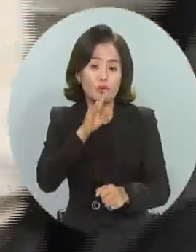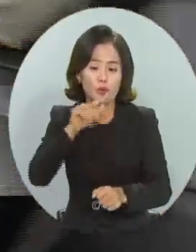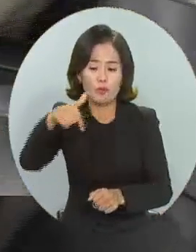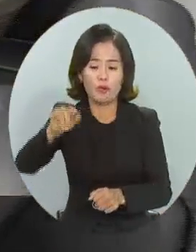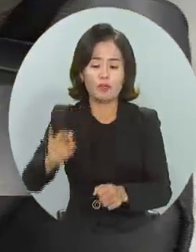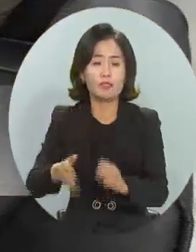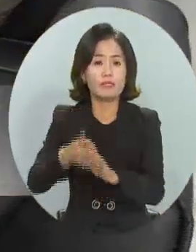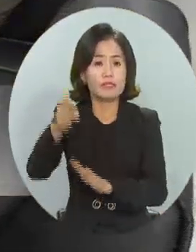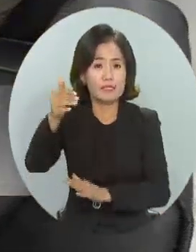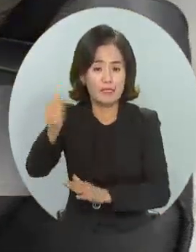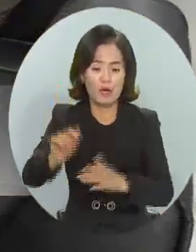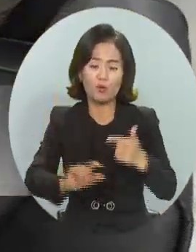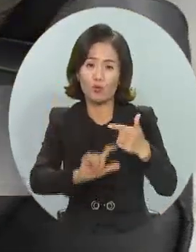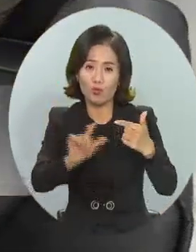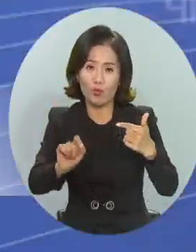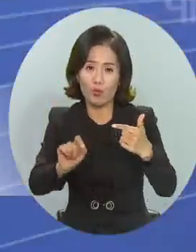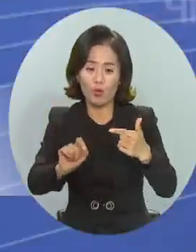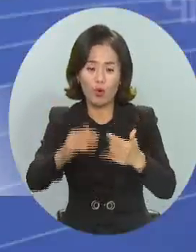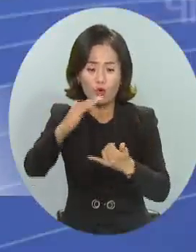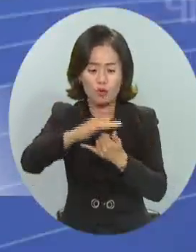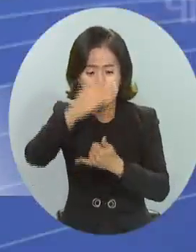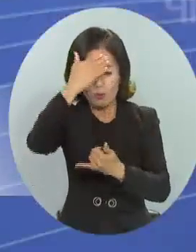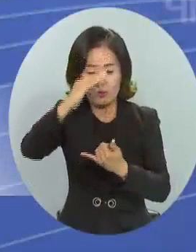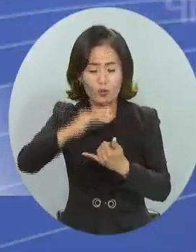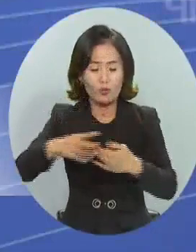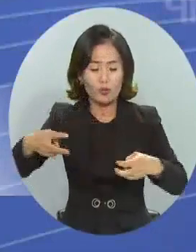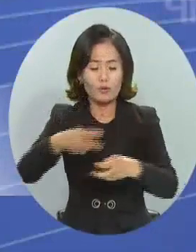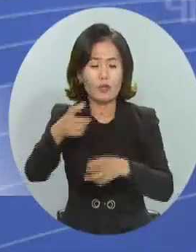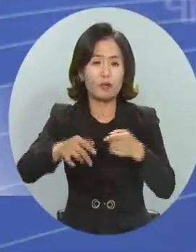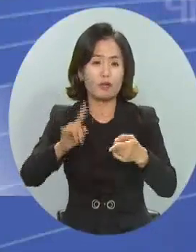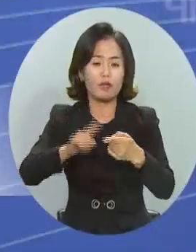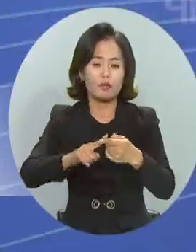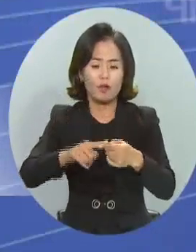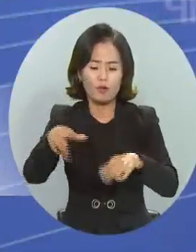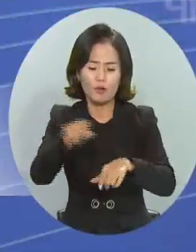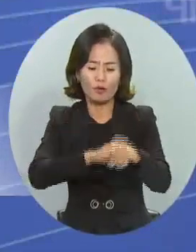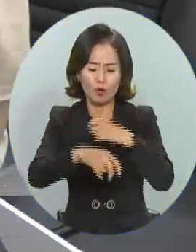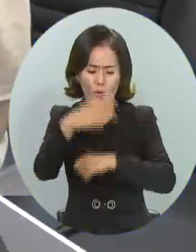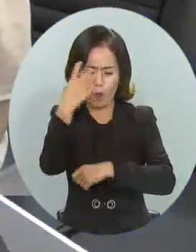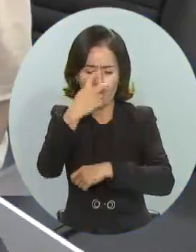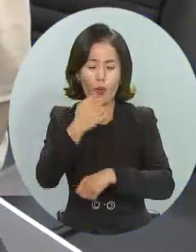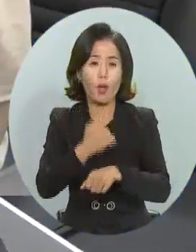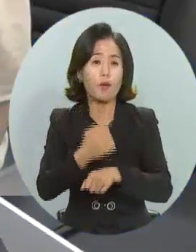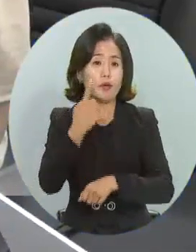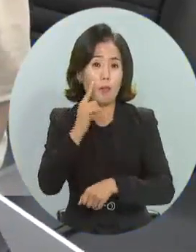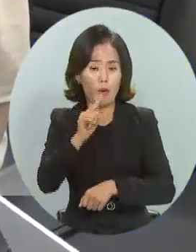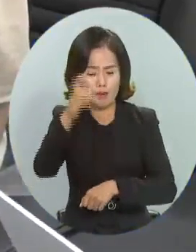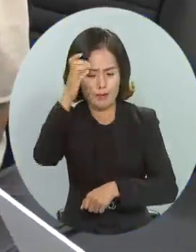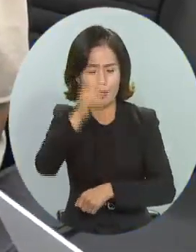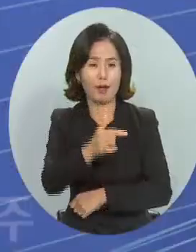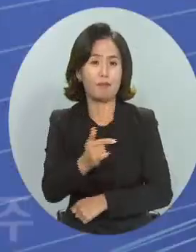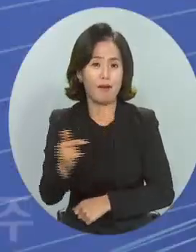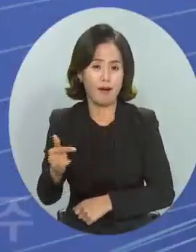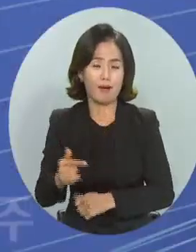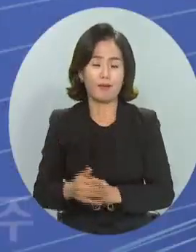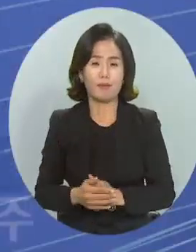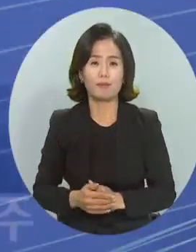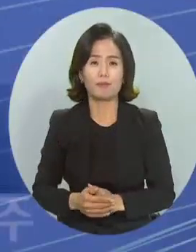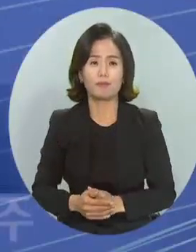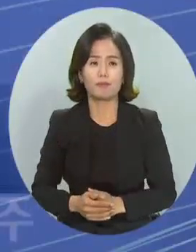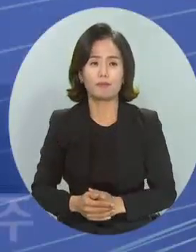강기정 시장은 지난 6월 청소년 무상교통 사업에 대한 적극적인 검토 의사를 밝히면서 기대감을 높였습니다.